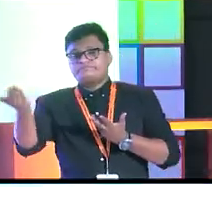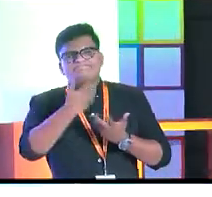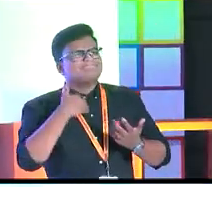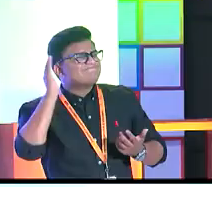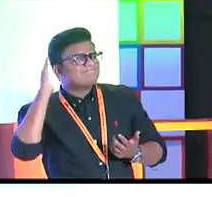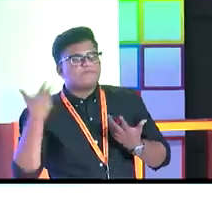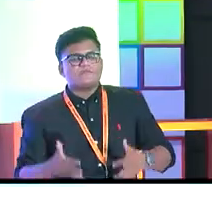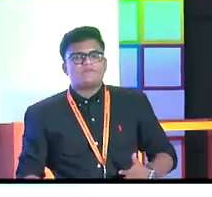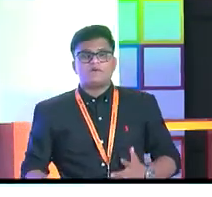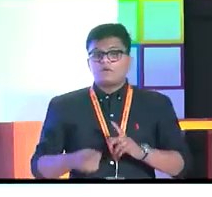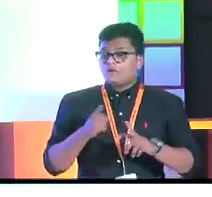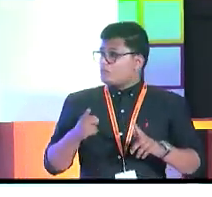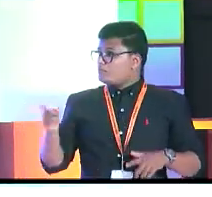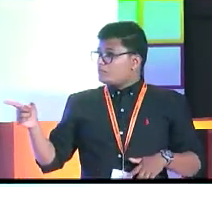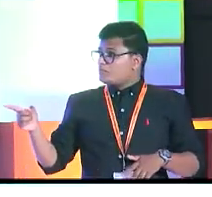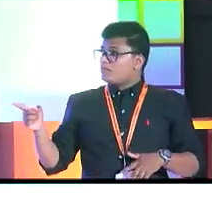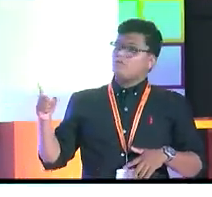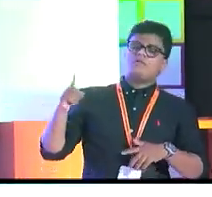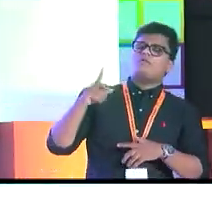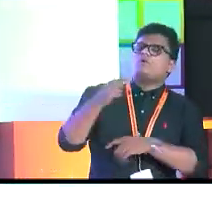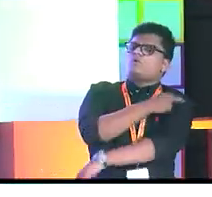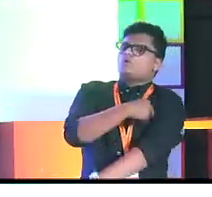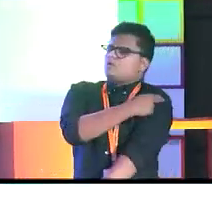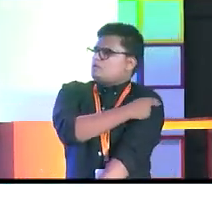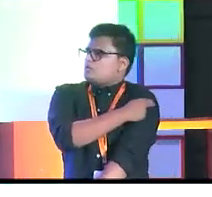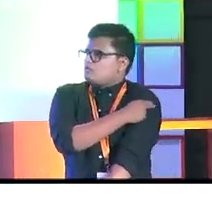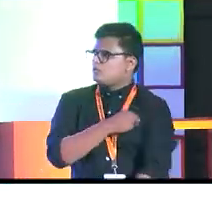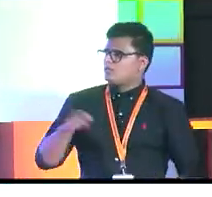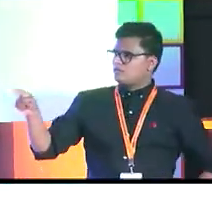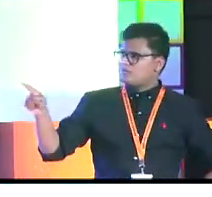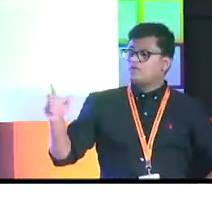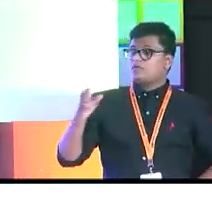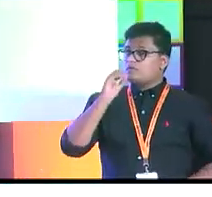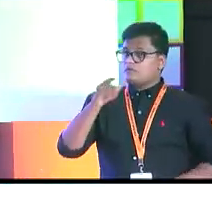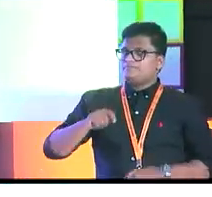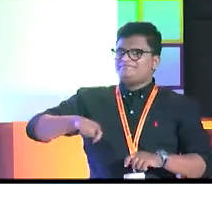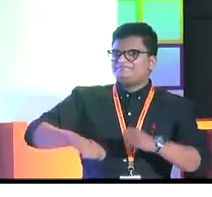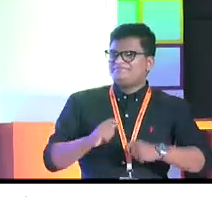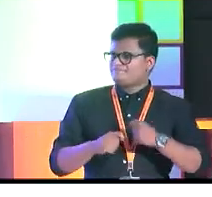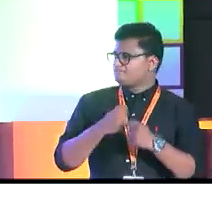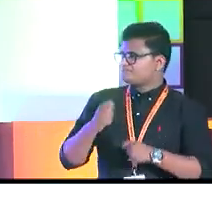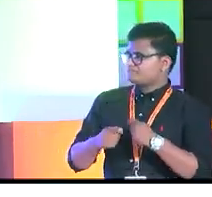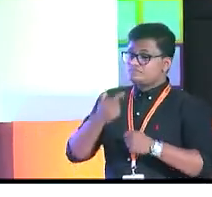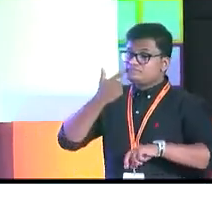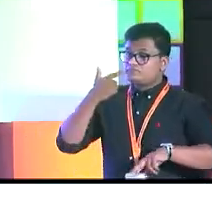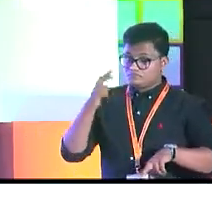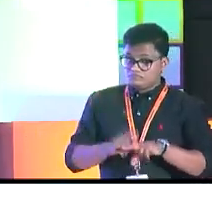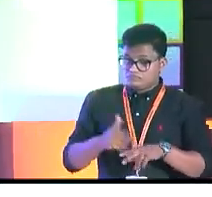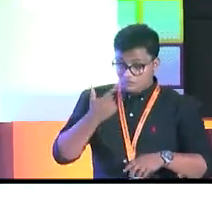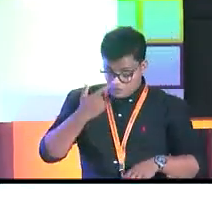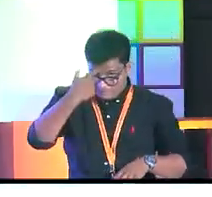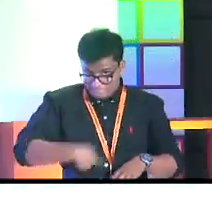हों उस समय मैं दून हॉस्पिटल में एक करेक्ट ऑपरेशन करना यदि होता था मतलब इफ़ समवन वांट्स टू बी